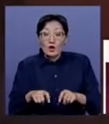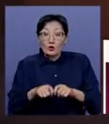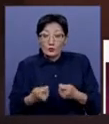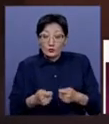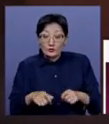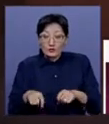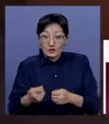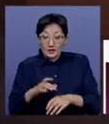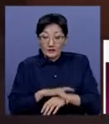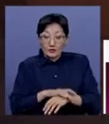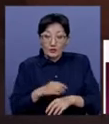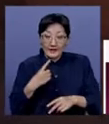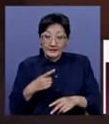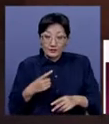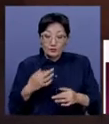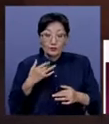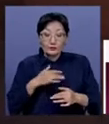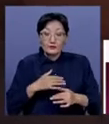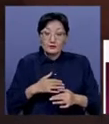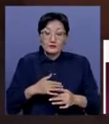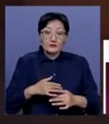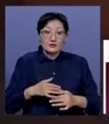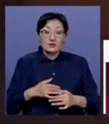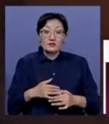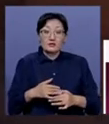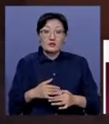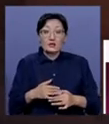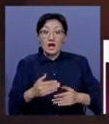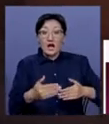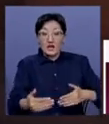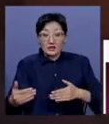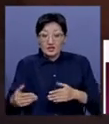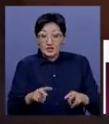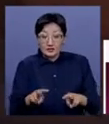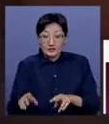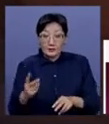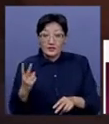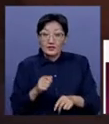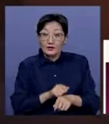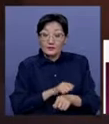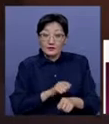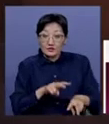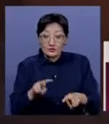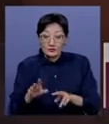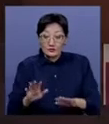анықталды. Оны айта кететін болсақ, көбінесе жаңағы арақашықтық сақталмайды. Сонымен